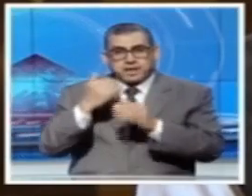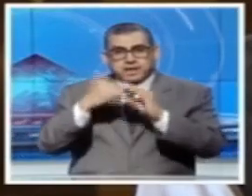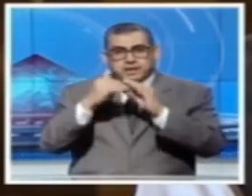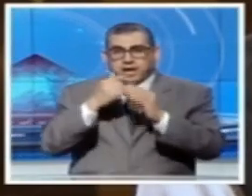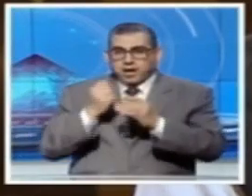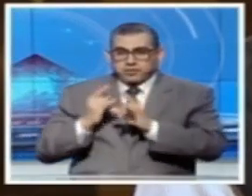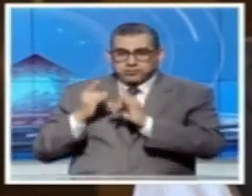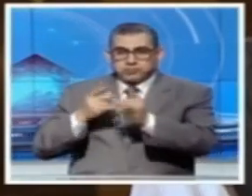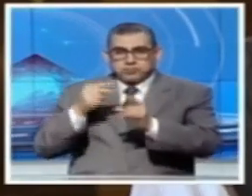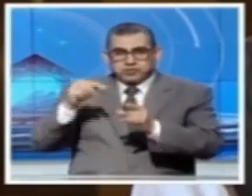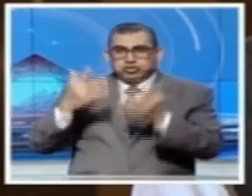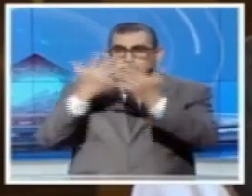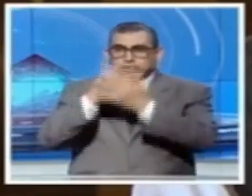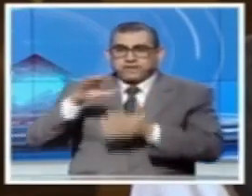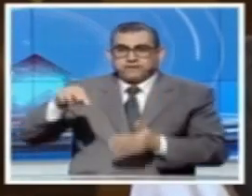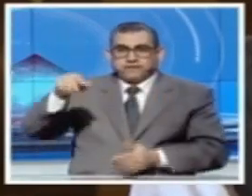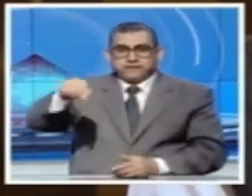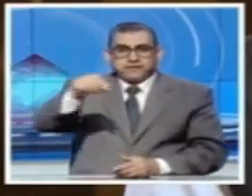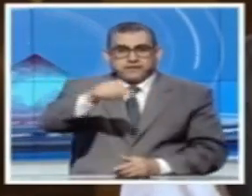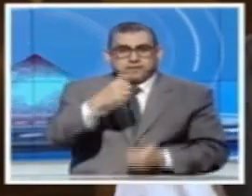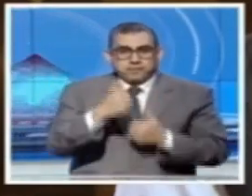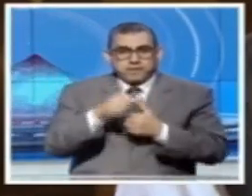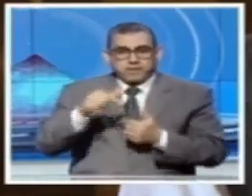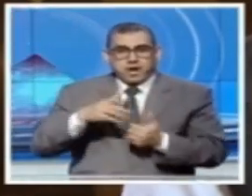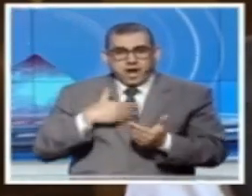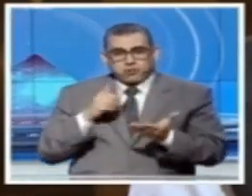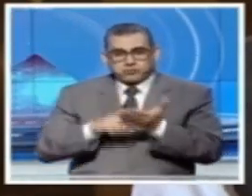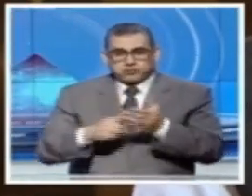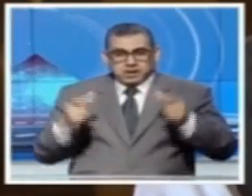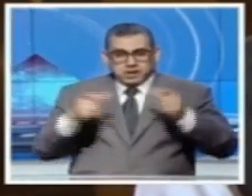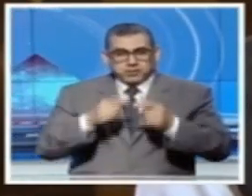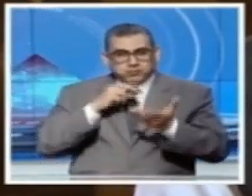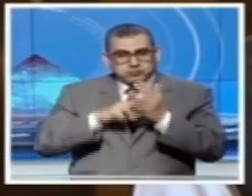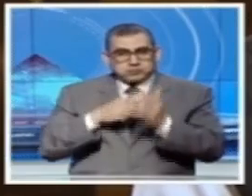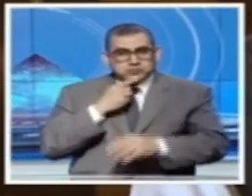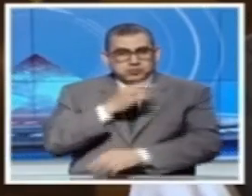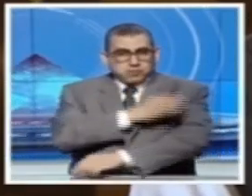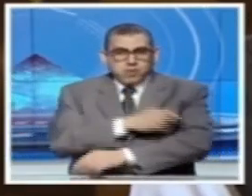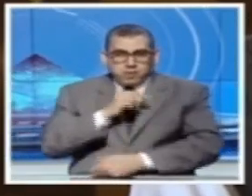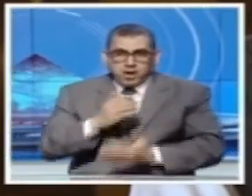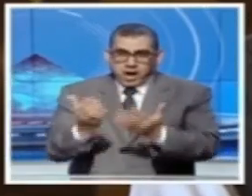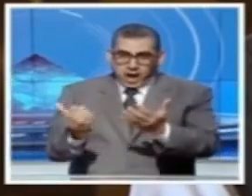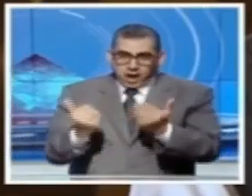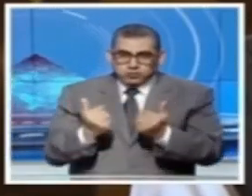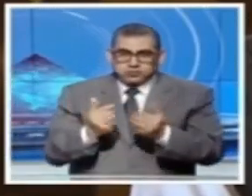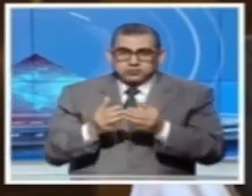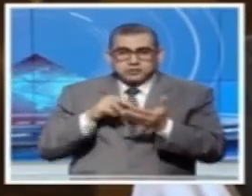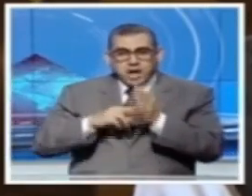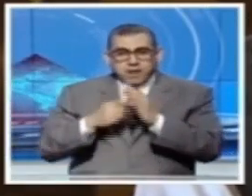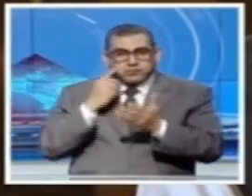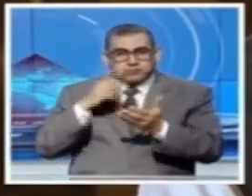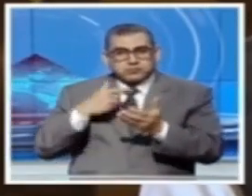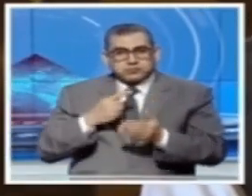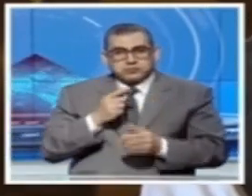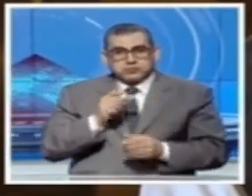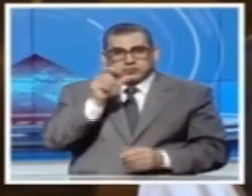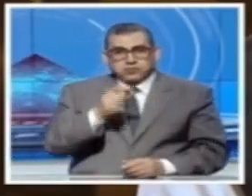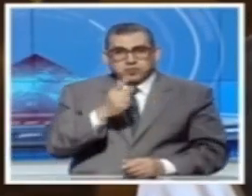250 رسالة من بعض الشركات، في صدد ان احنا الاجتماع ان احنا نحاول باذن الله ان احنا نشوف لهم حل، نبعت حد